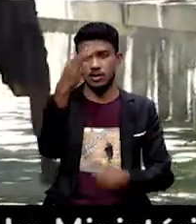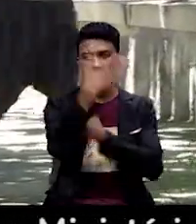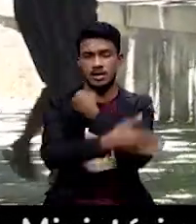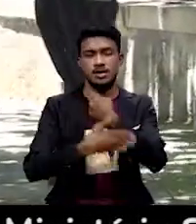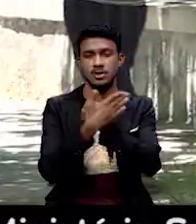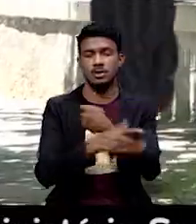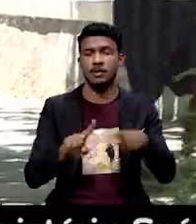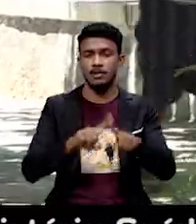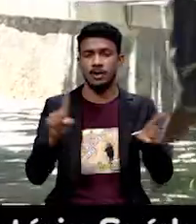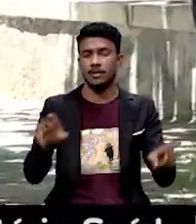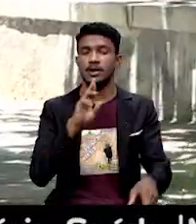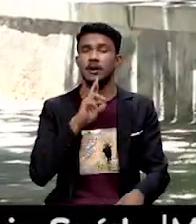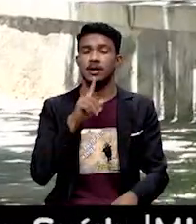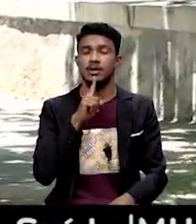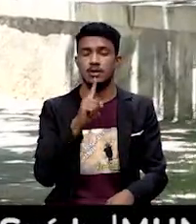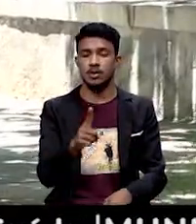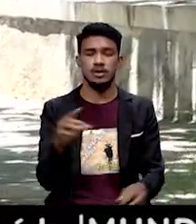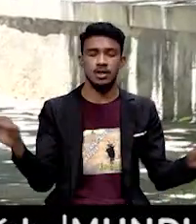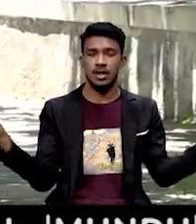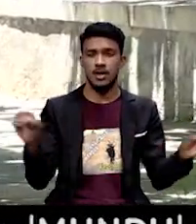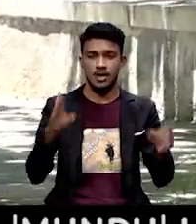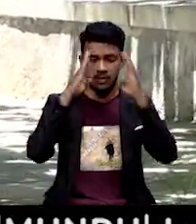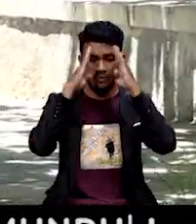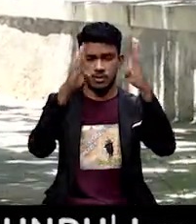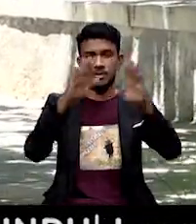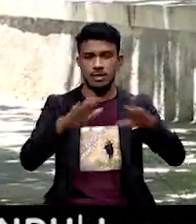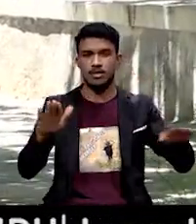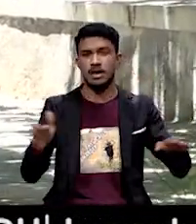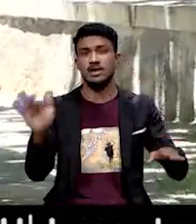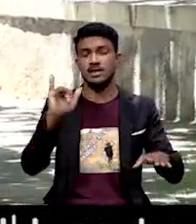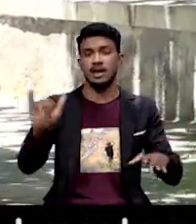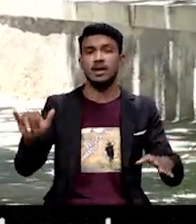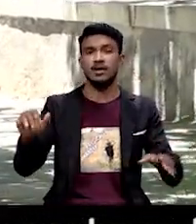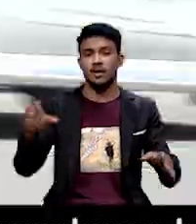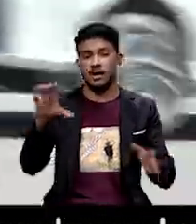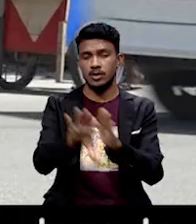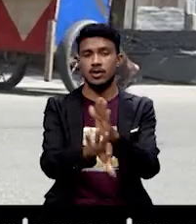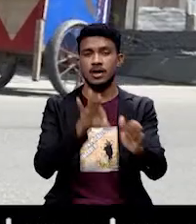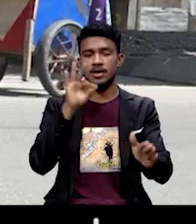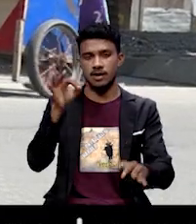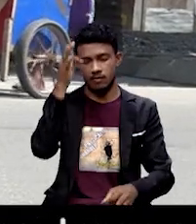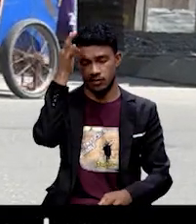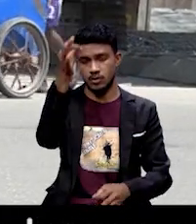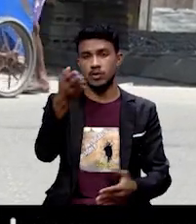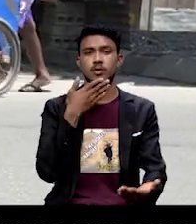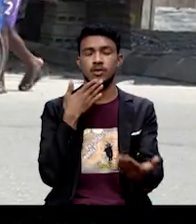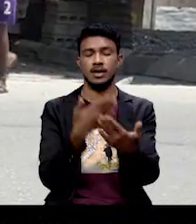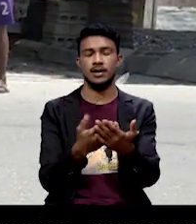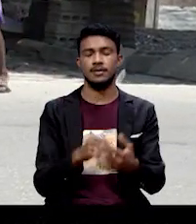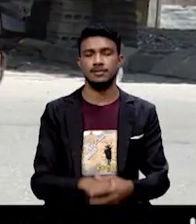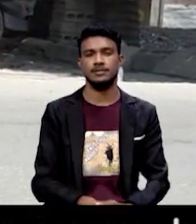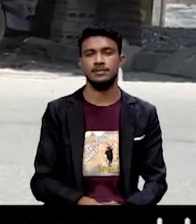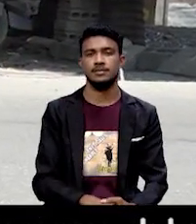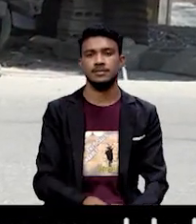be, realidade, la ia atenção ba labarik sira atu hetan futuro nebediak.